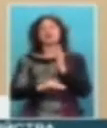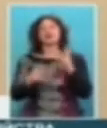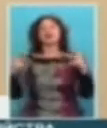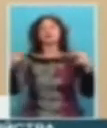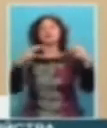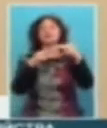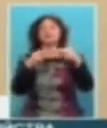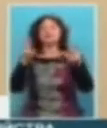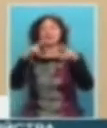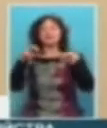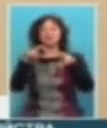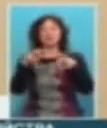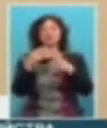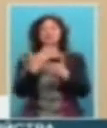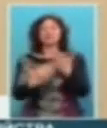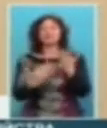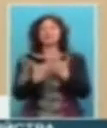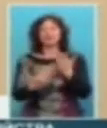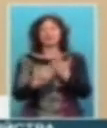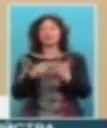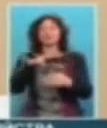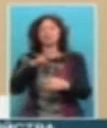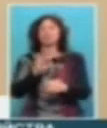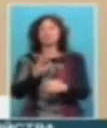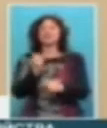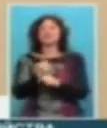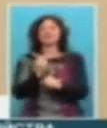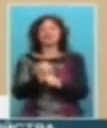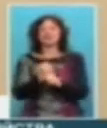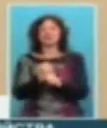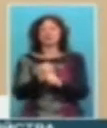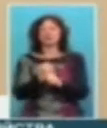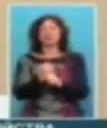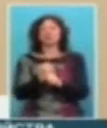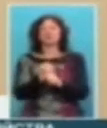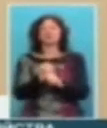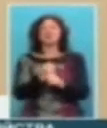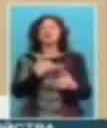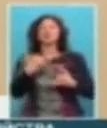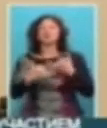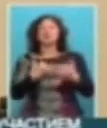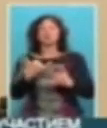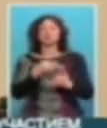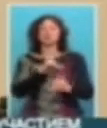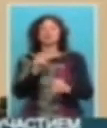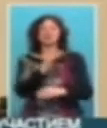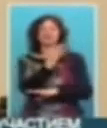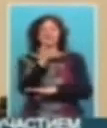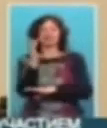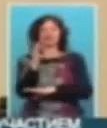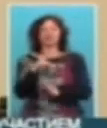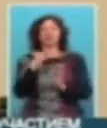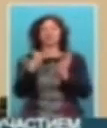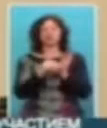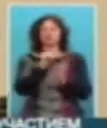мы разработаем рекомендации по созданию, содержанию и уходу за зелеными насаждениями города